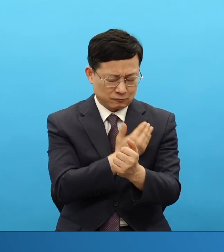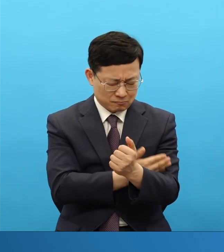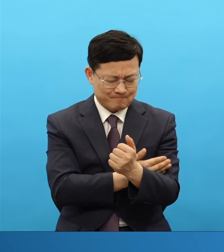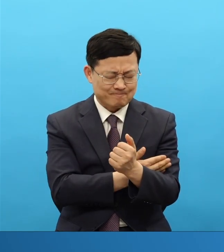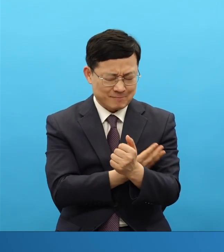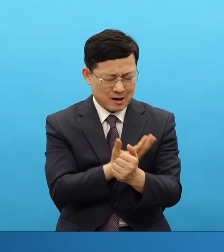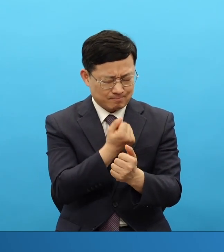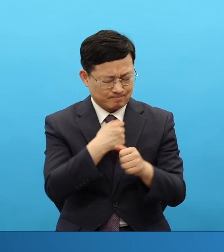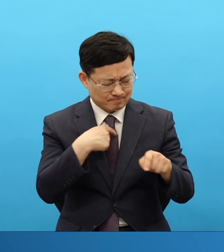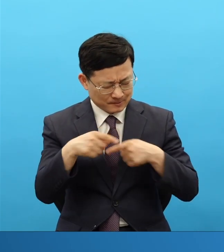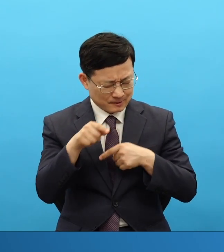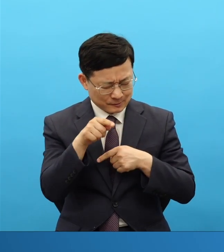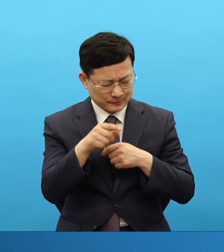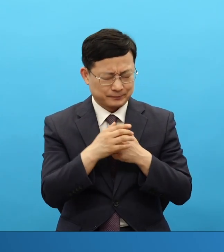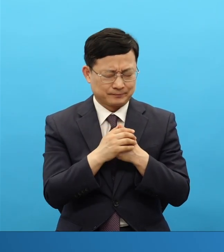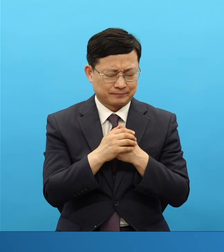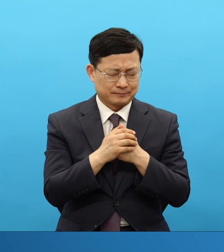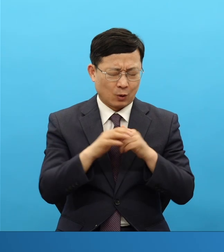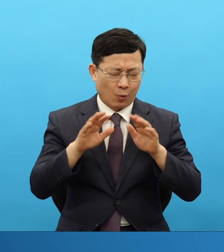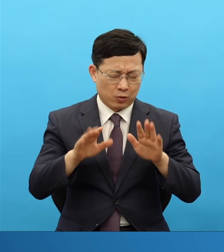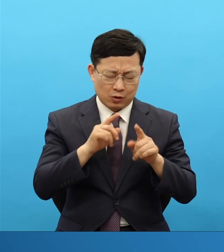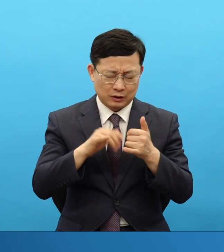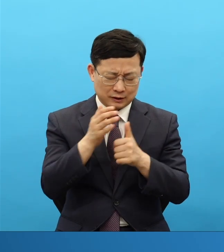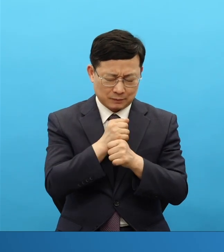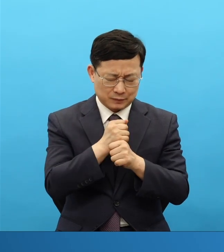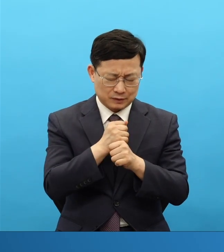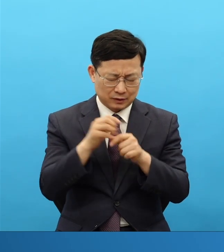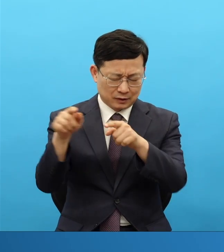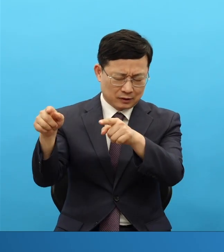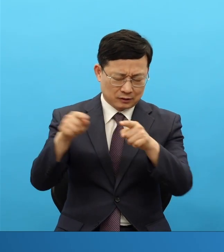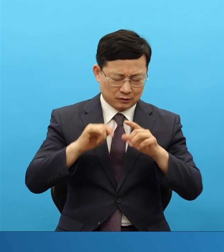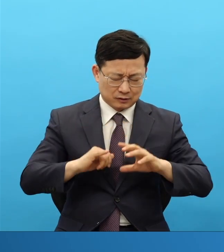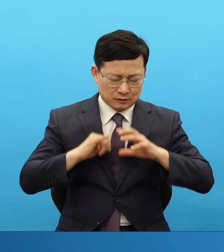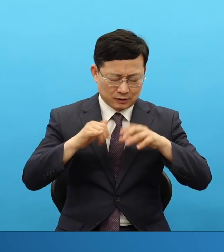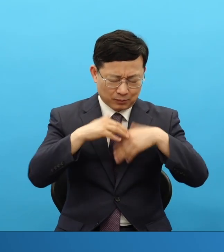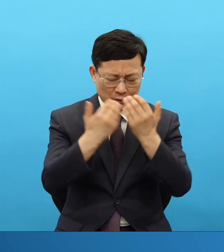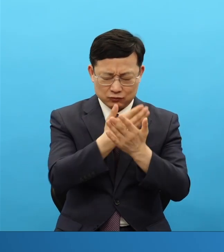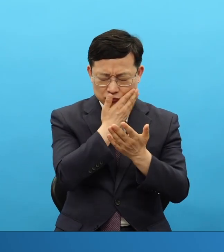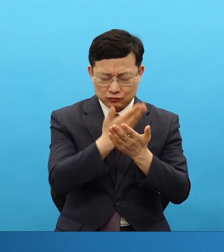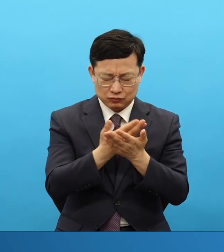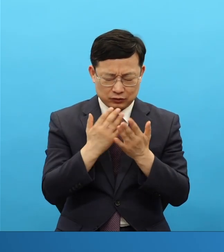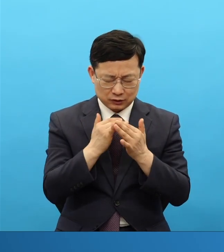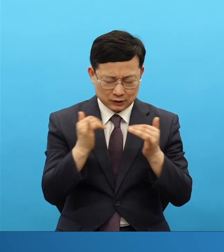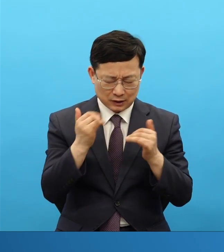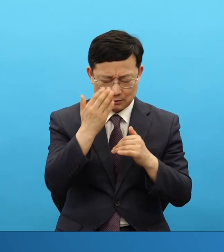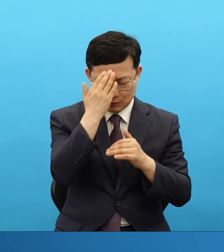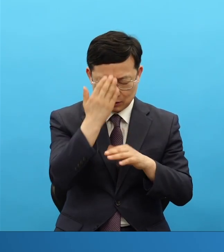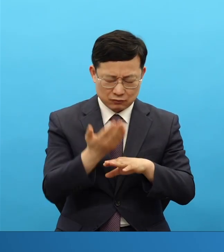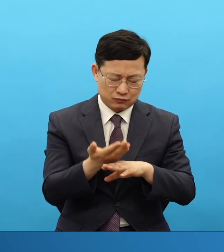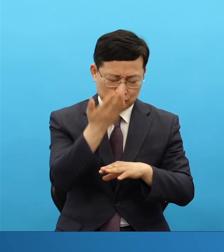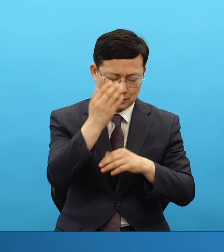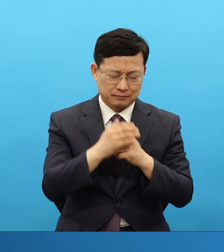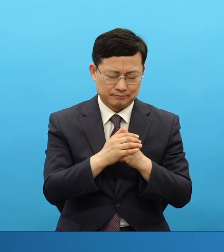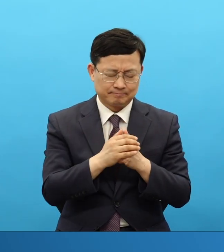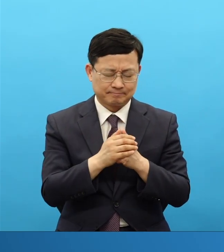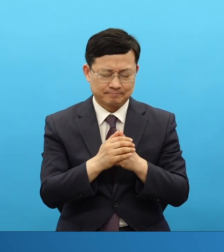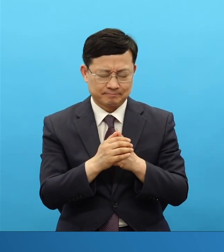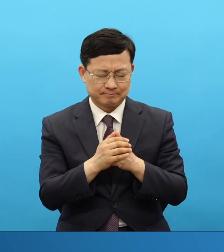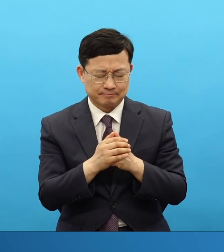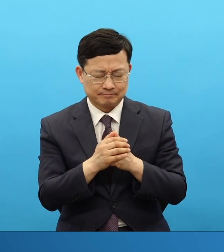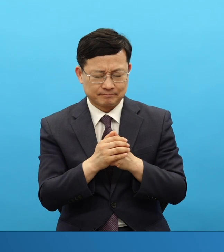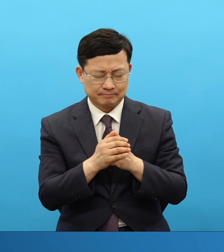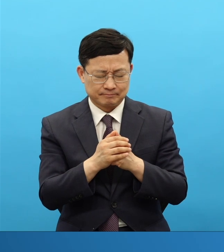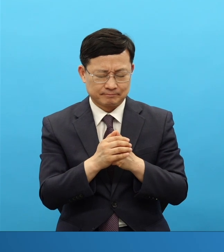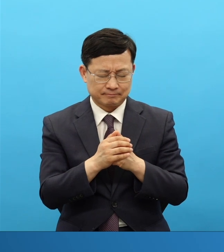역사하심, powerful working of the Holy Spirit 오늘 언약 잡은 전국 세계 중직자들 위해 upon all of our church offers who hold the covenant throughout this nation and the